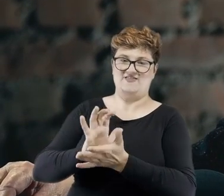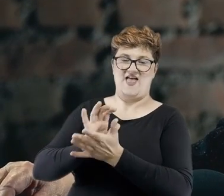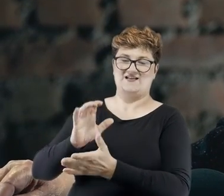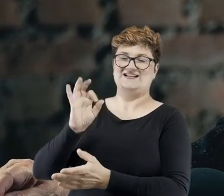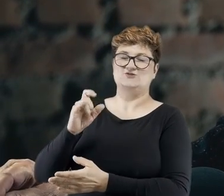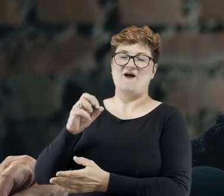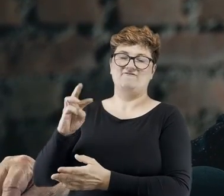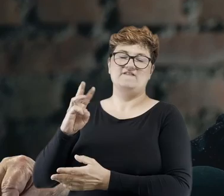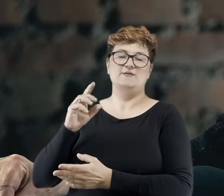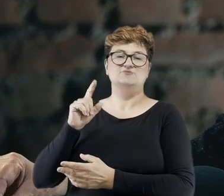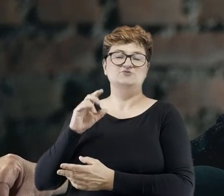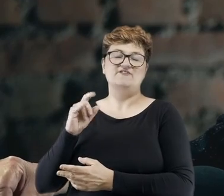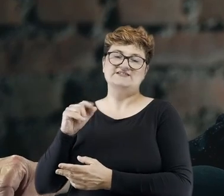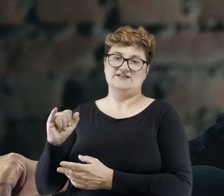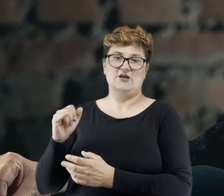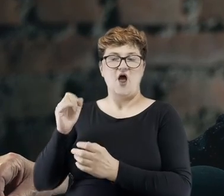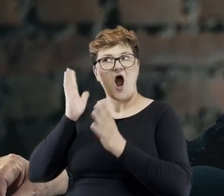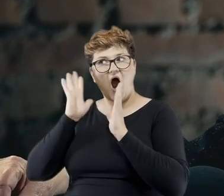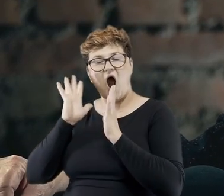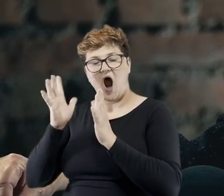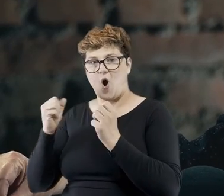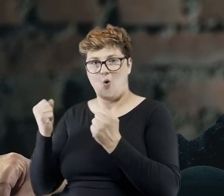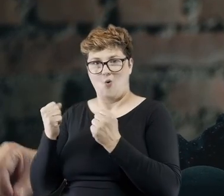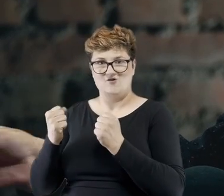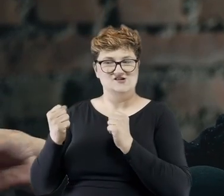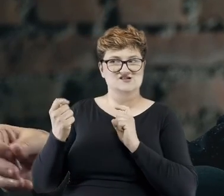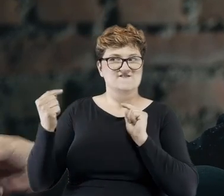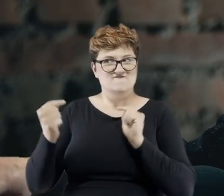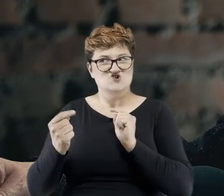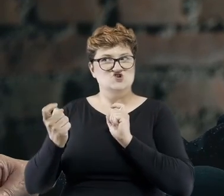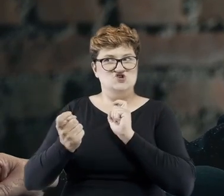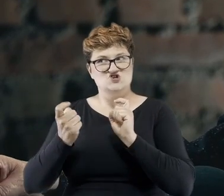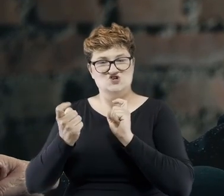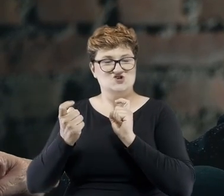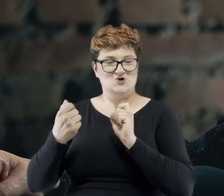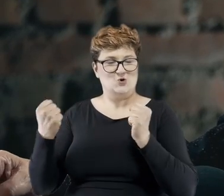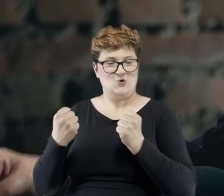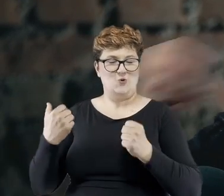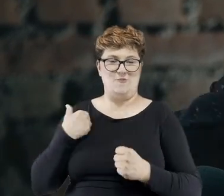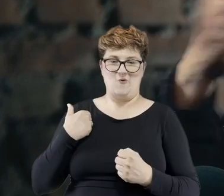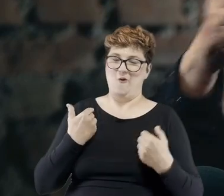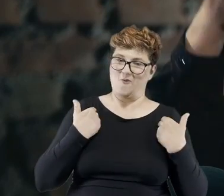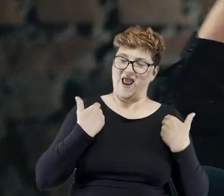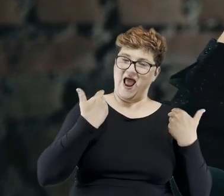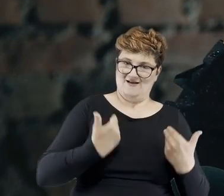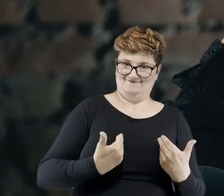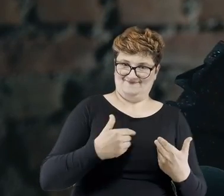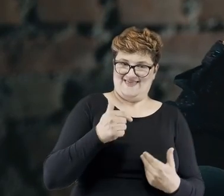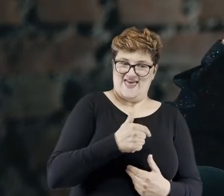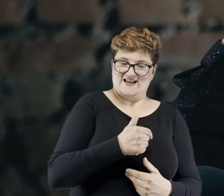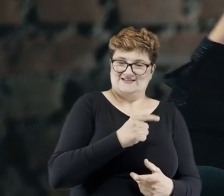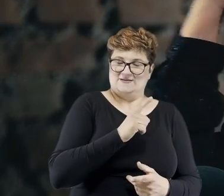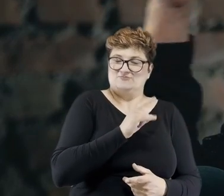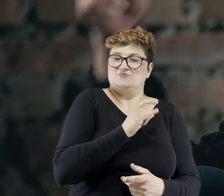Stanisława Przybyszewskiego i która jednak ma do niego duży kult, więc tutaj starłyśmy się bardzo mocno, bo ja reprezentowałam